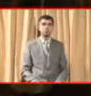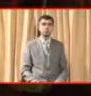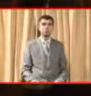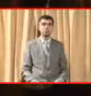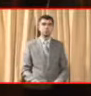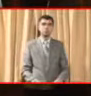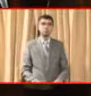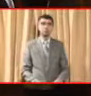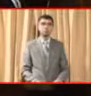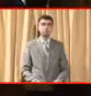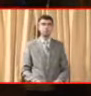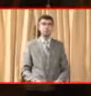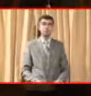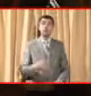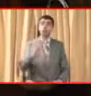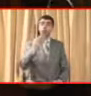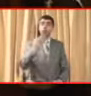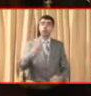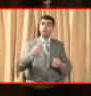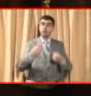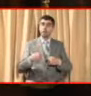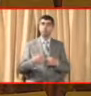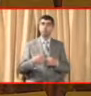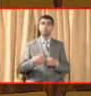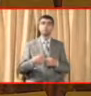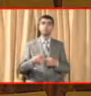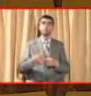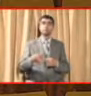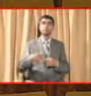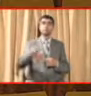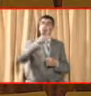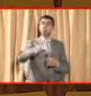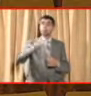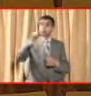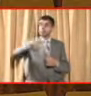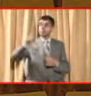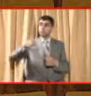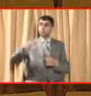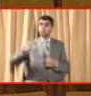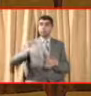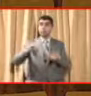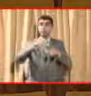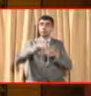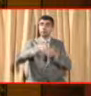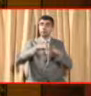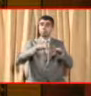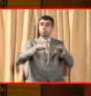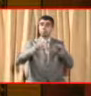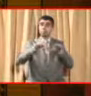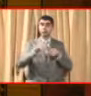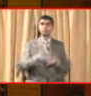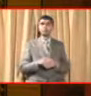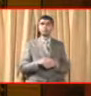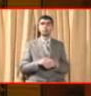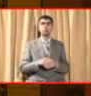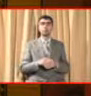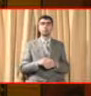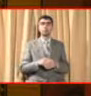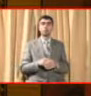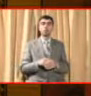شكرا السيد الرئيس، سيدات والسادة النواب المحترمين. أتشرف اليوم بأن أعرض